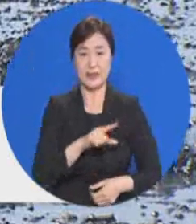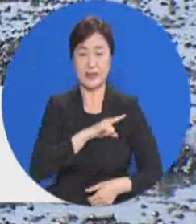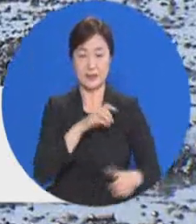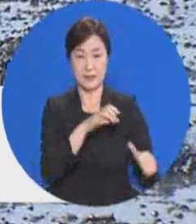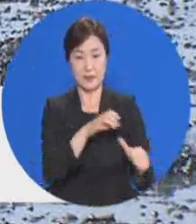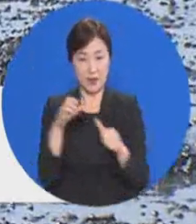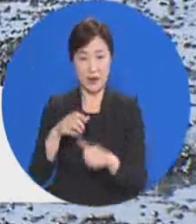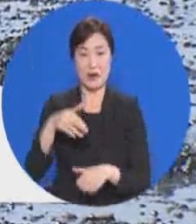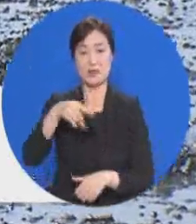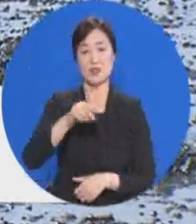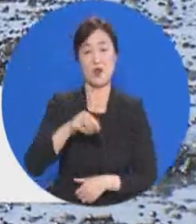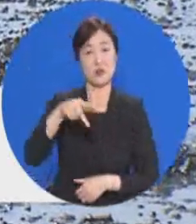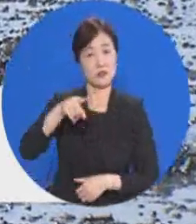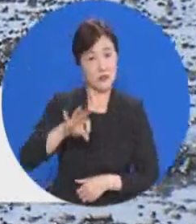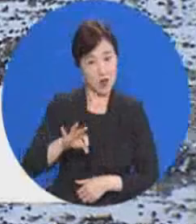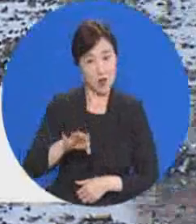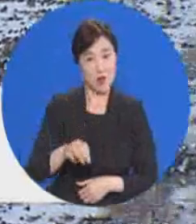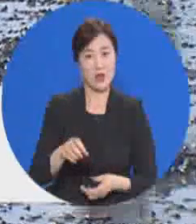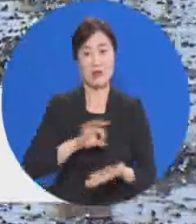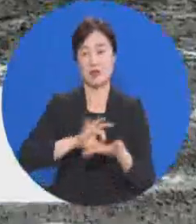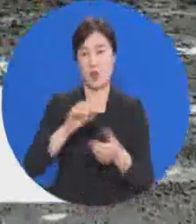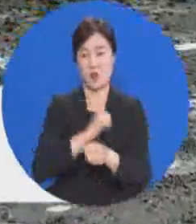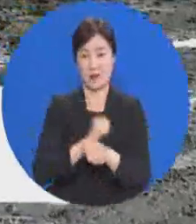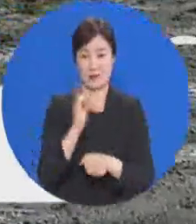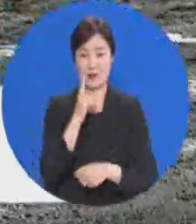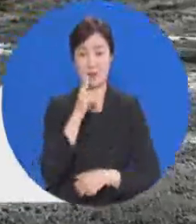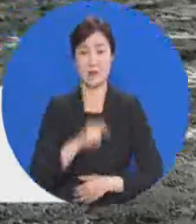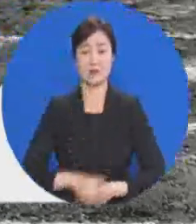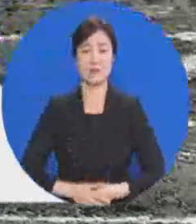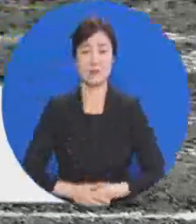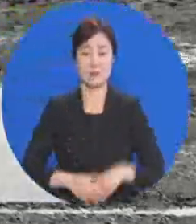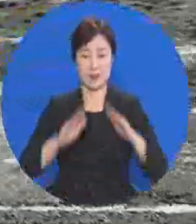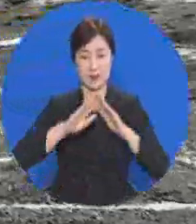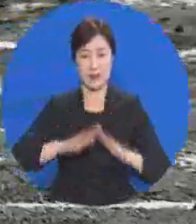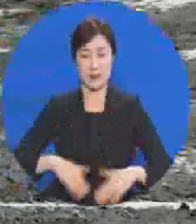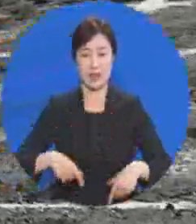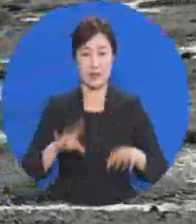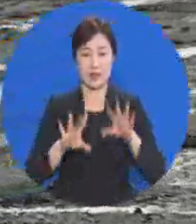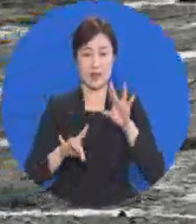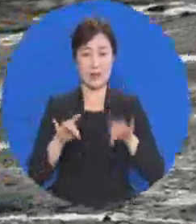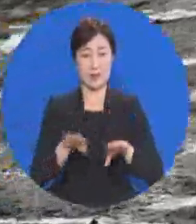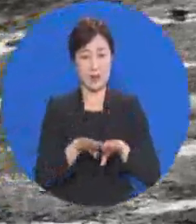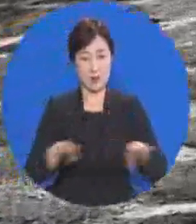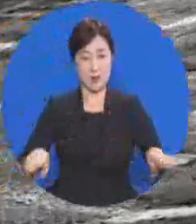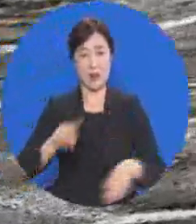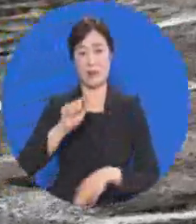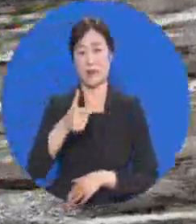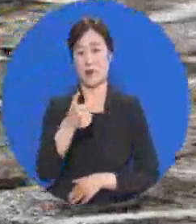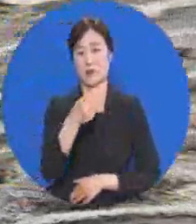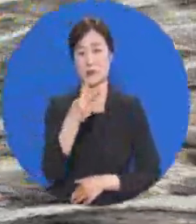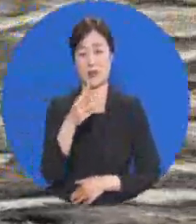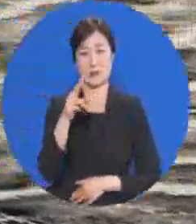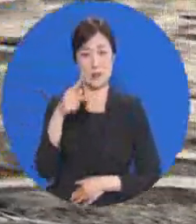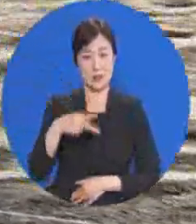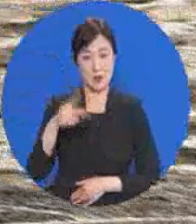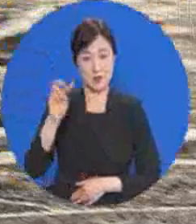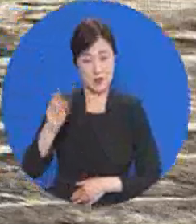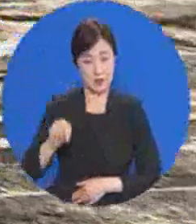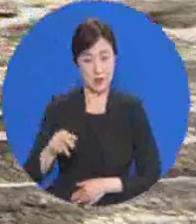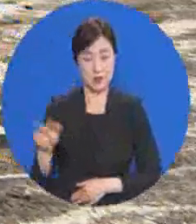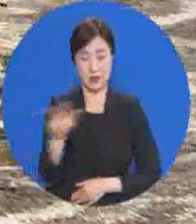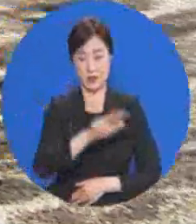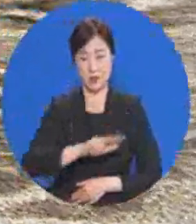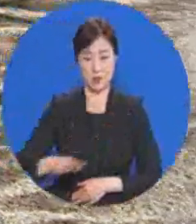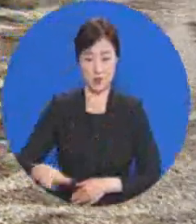청정 수산물 표시를 선점해야 한다고 밝혔습니다. 전남의 갯벌 면적은 153제곱킬로미터로 국내